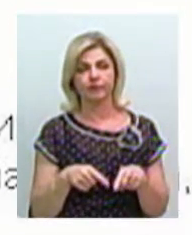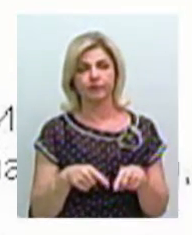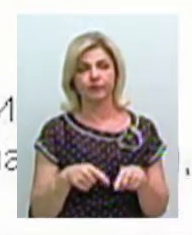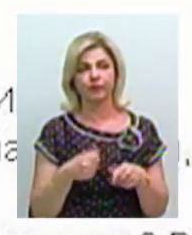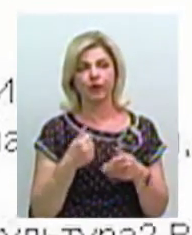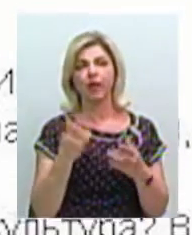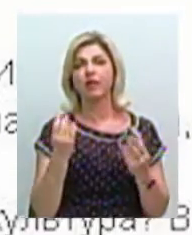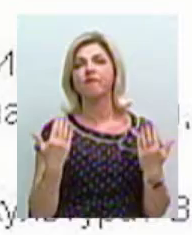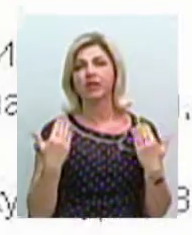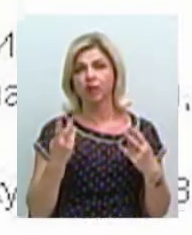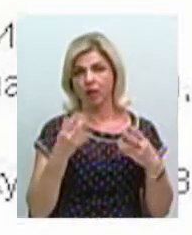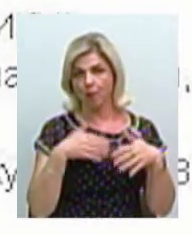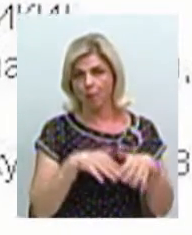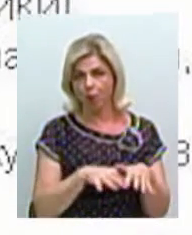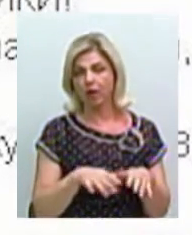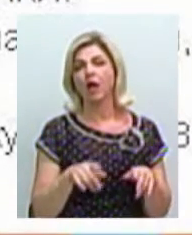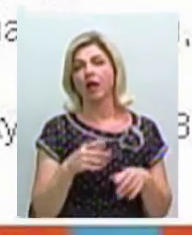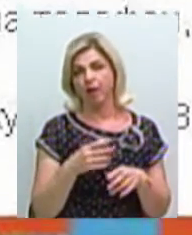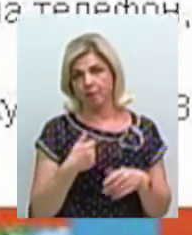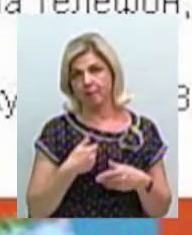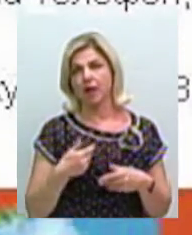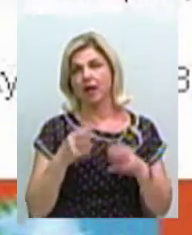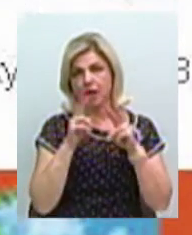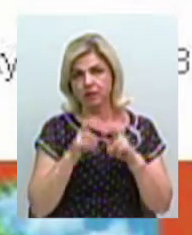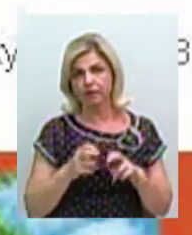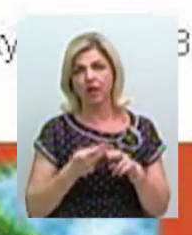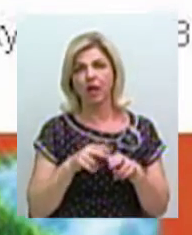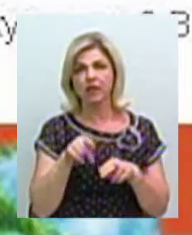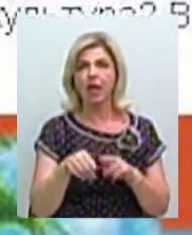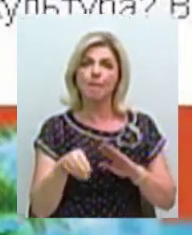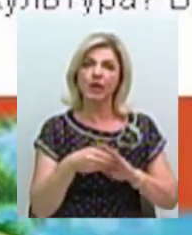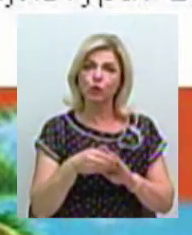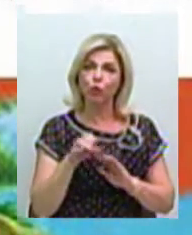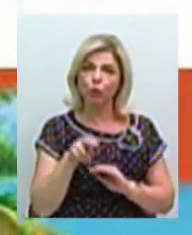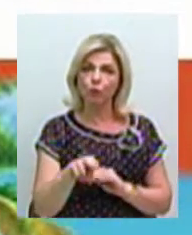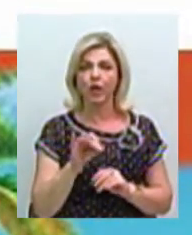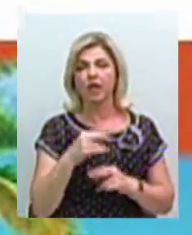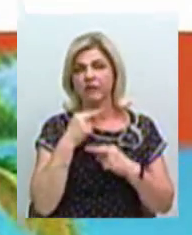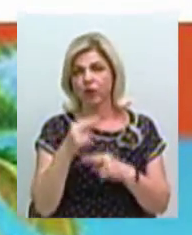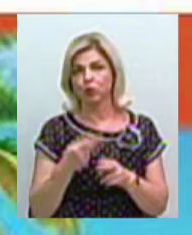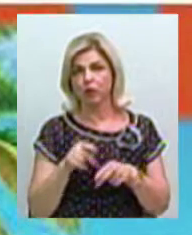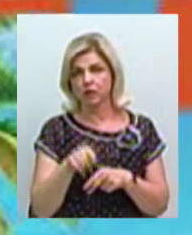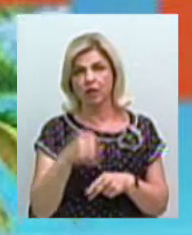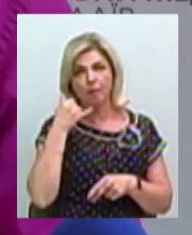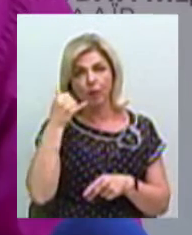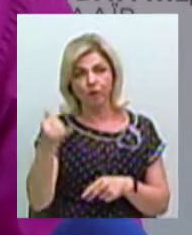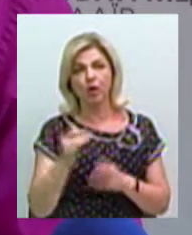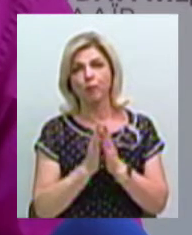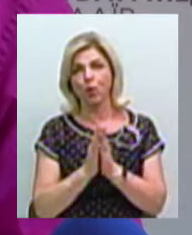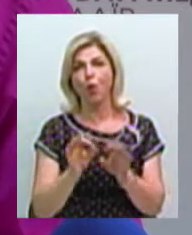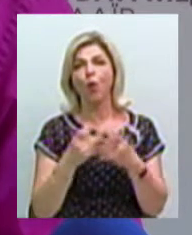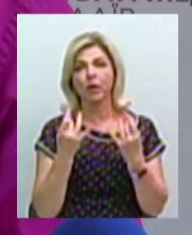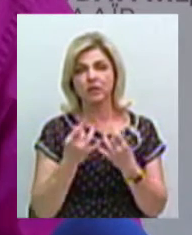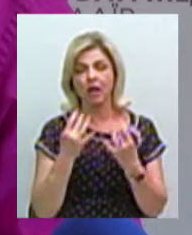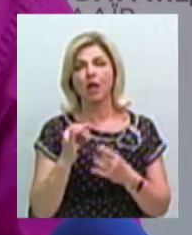на відпочинок на море, все ж таки ми розглядали з точки зору підкупу, тому ми звернули на це увагу і подзвонили, взяли коментар. Послуга